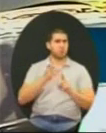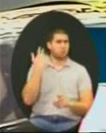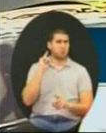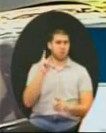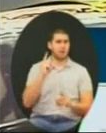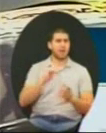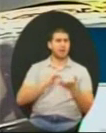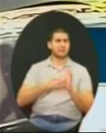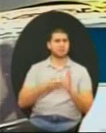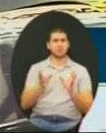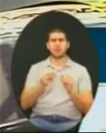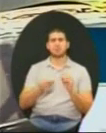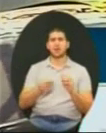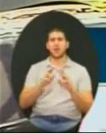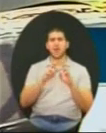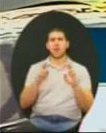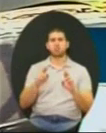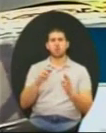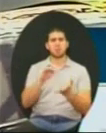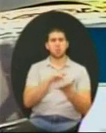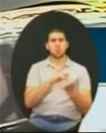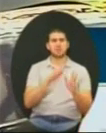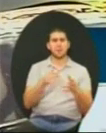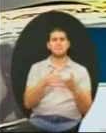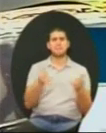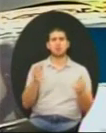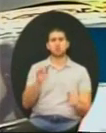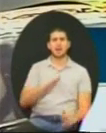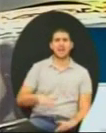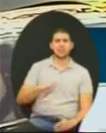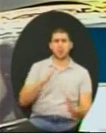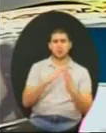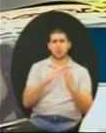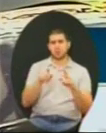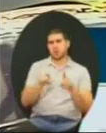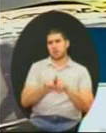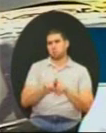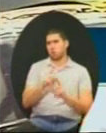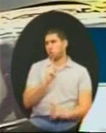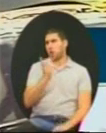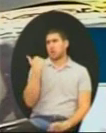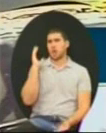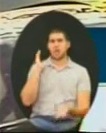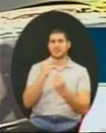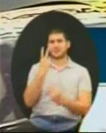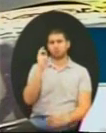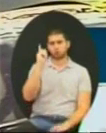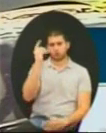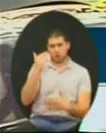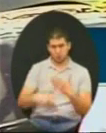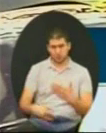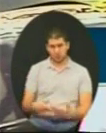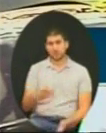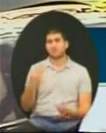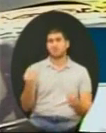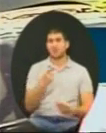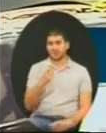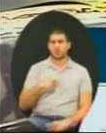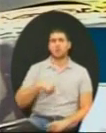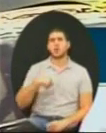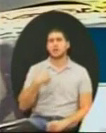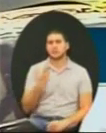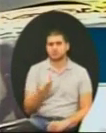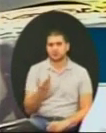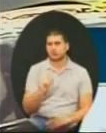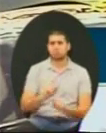כמותם, הסכמי גג עם רשויות מקומיות ופיתוח של אזורי מגורים, כמו שלא היה כמותם ב-20 שנה האחרונות. והדבר הזה לוקח זמן,